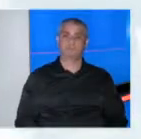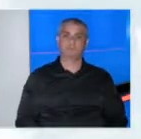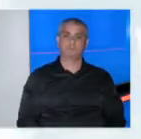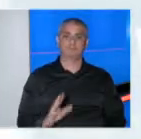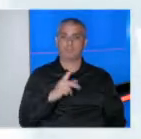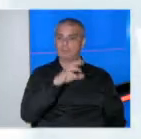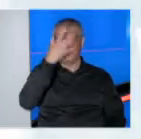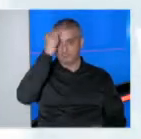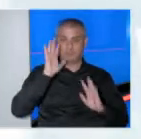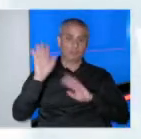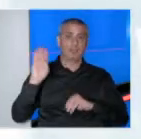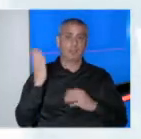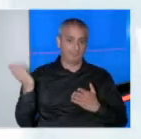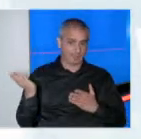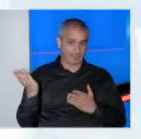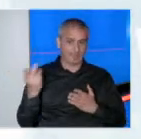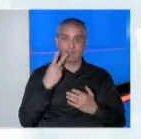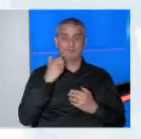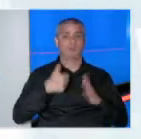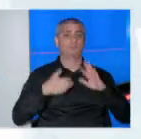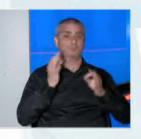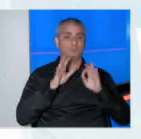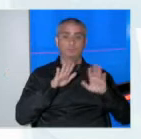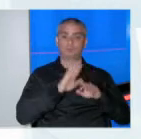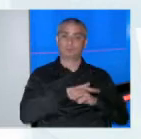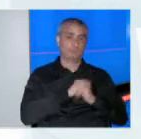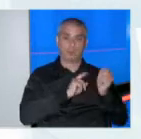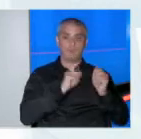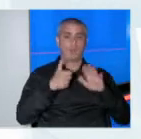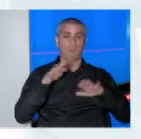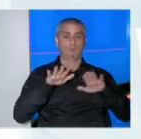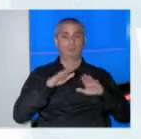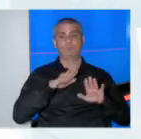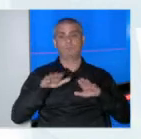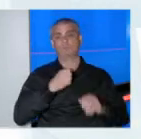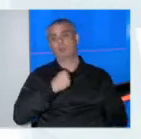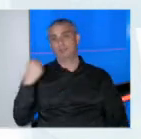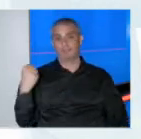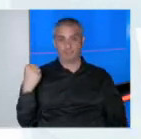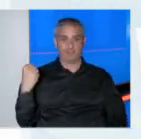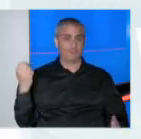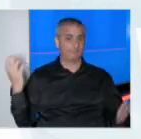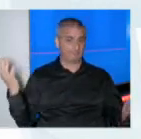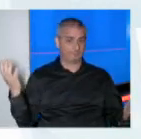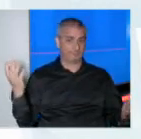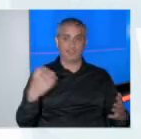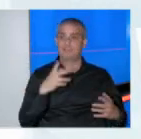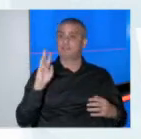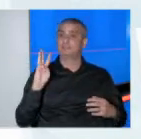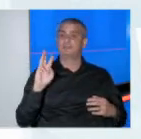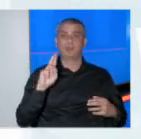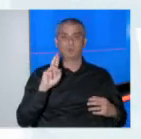שר שונא את נתניהו. העדיף להיות שר משפטים בממשלת שמאל ולא ראש ממשלה בממשלת ימין. שמחה